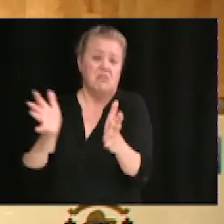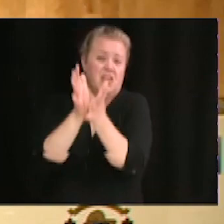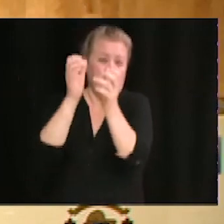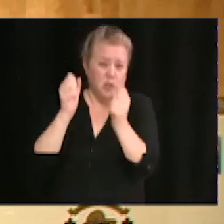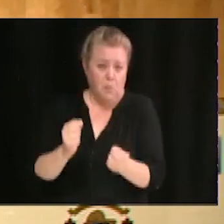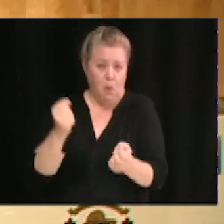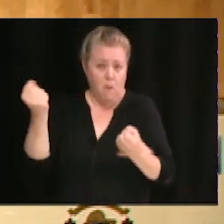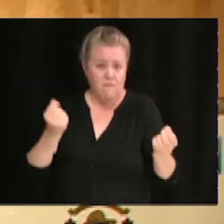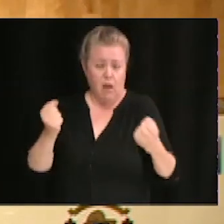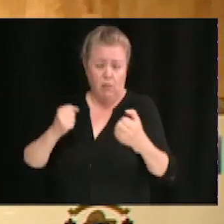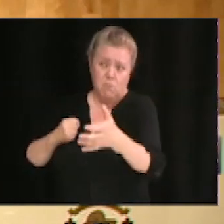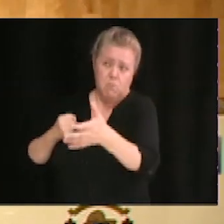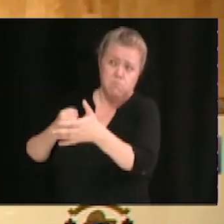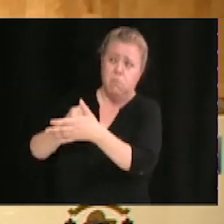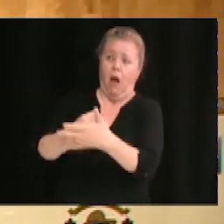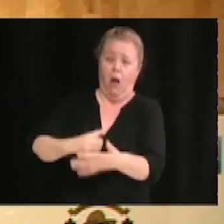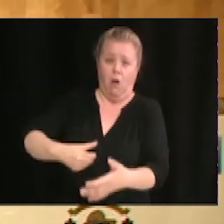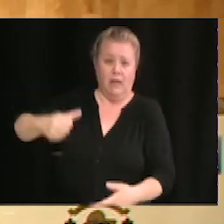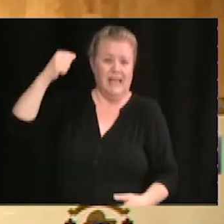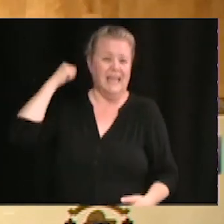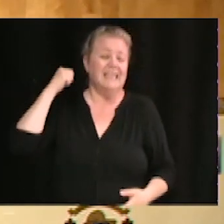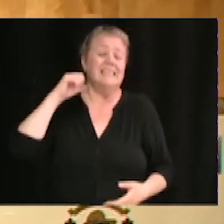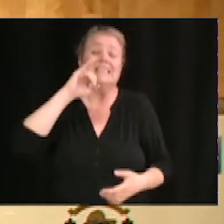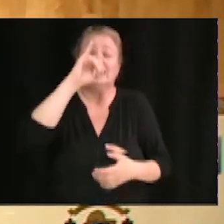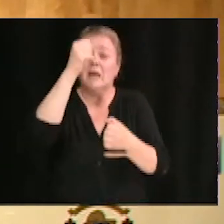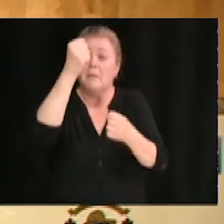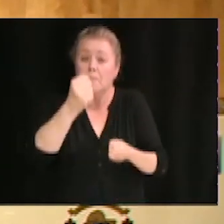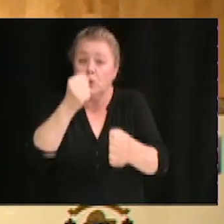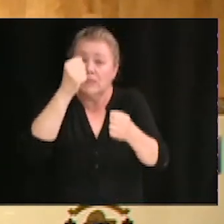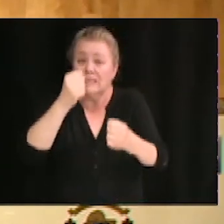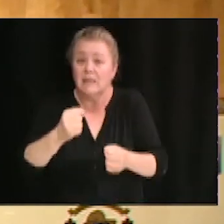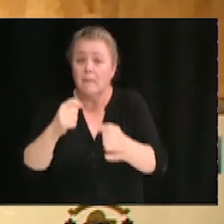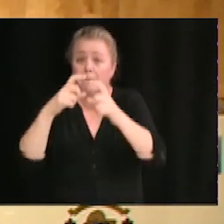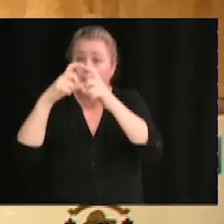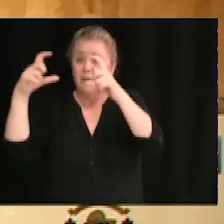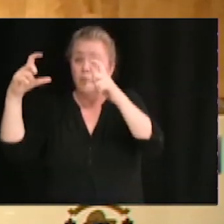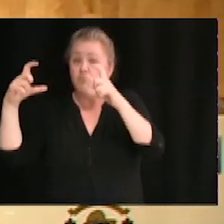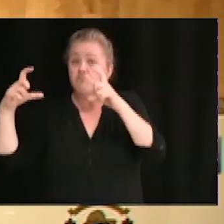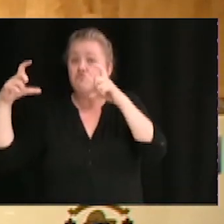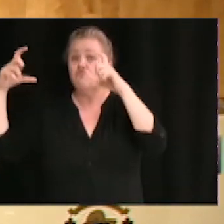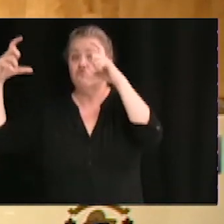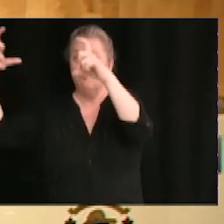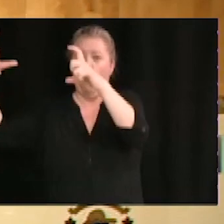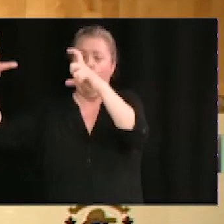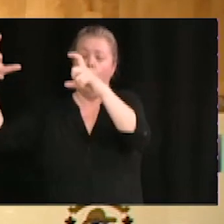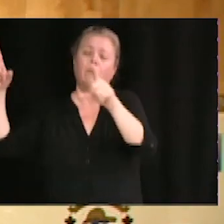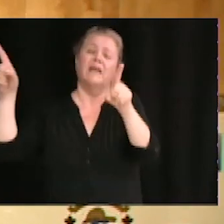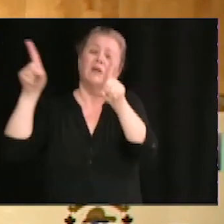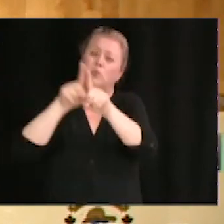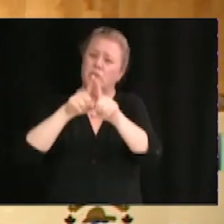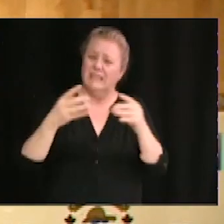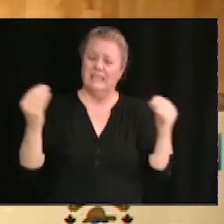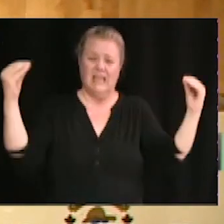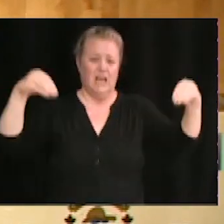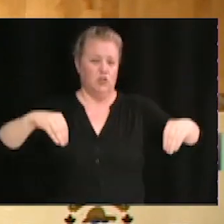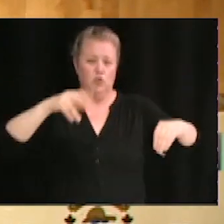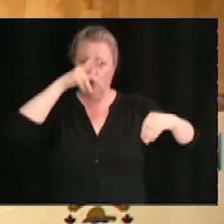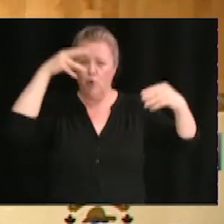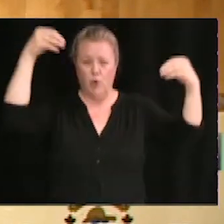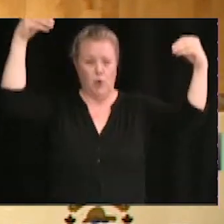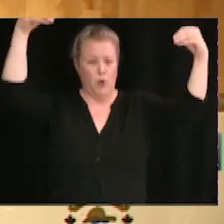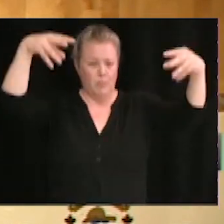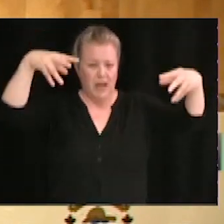des panneaux un peu plus grands pour les petites rues qui ont accès au pack industriel, puis surtout, de l'éclairage sur les deux côtés.